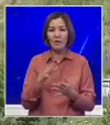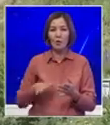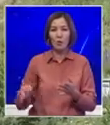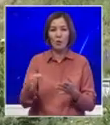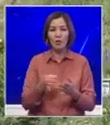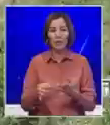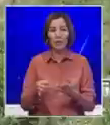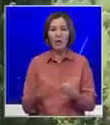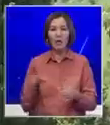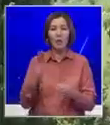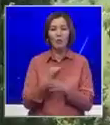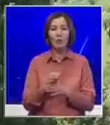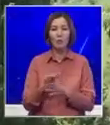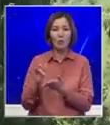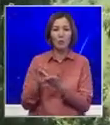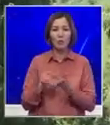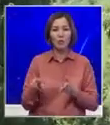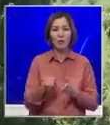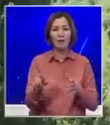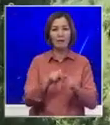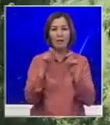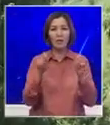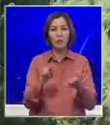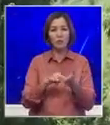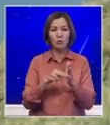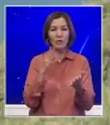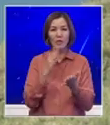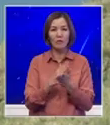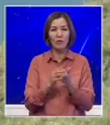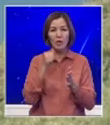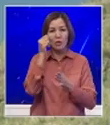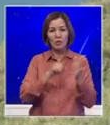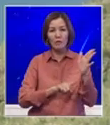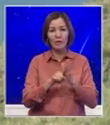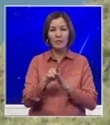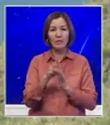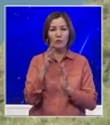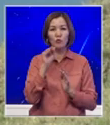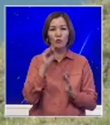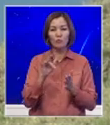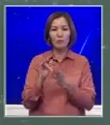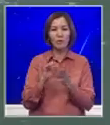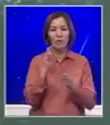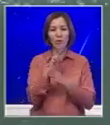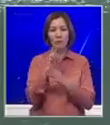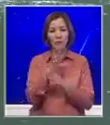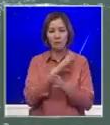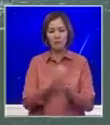туристік бағыттар ашу жоспарланып отыр. Жалпы жыл басынан бері көлсай көлдеріне 300 мыңнан астам саяхатшы барған.